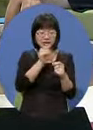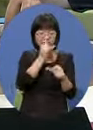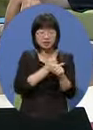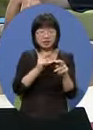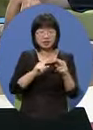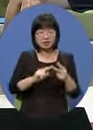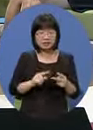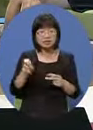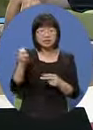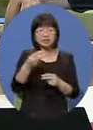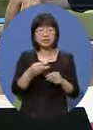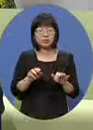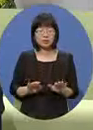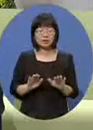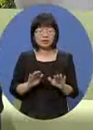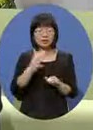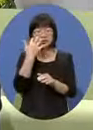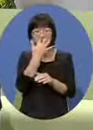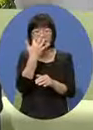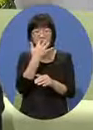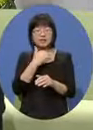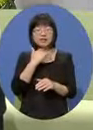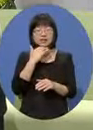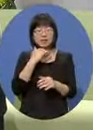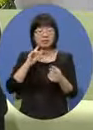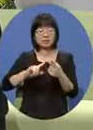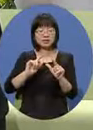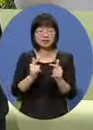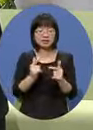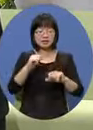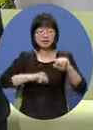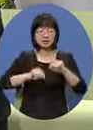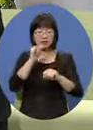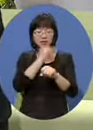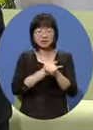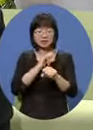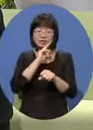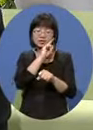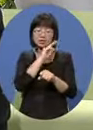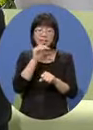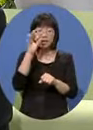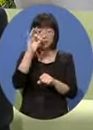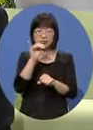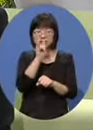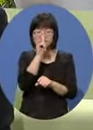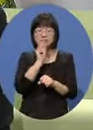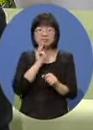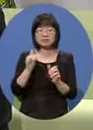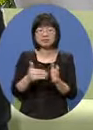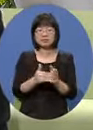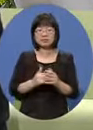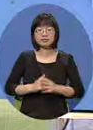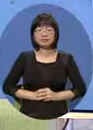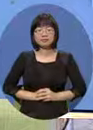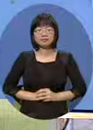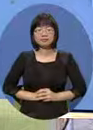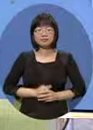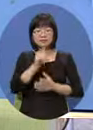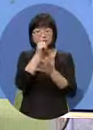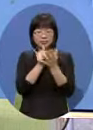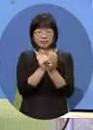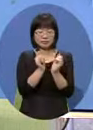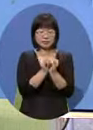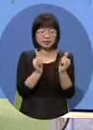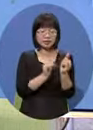다가가거나 아니면은 뭐 좀 성적인, 나이 맞지 않는 그런 행동하는 경우도 좀 의심을 해볼 수 있습니다. 네. 되게 그